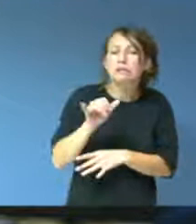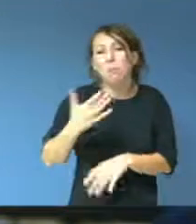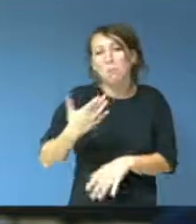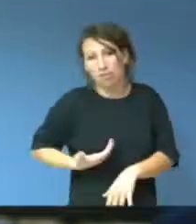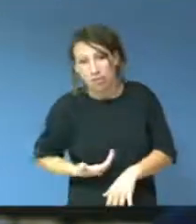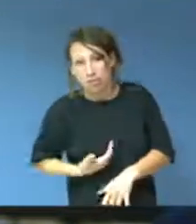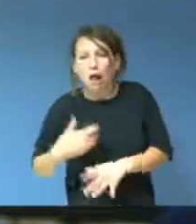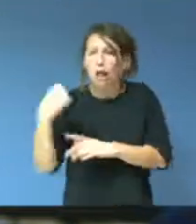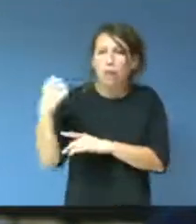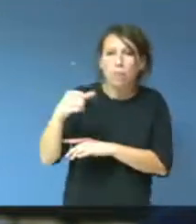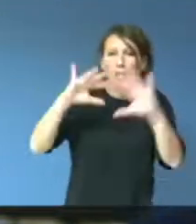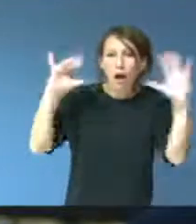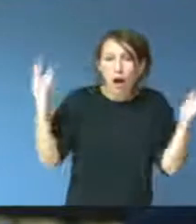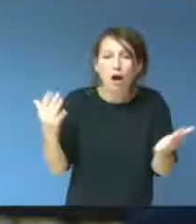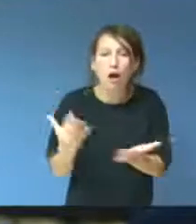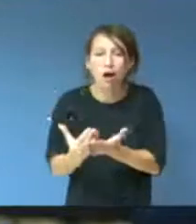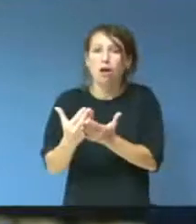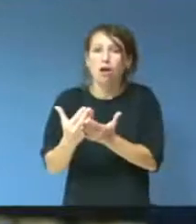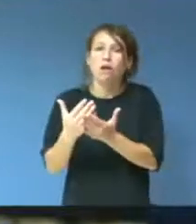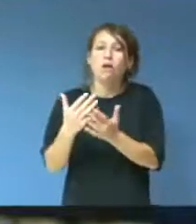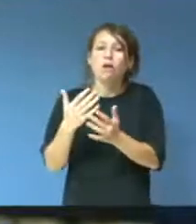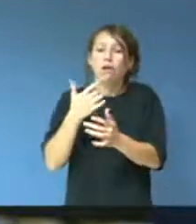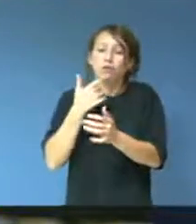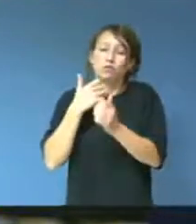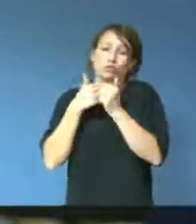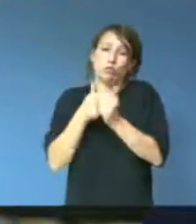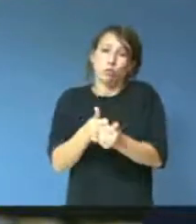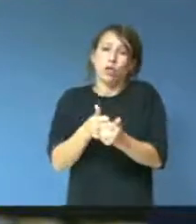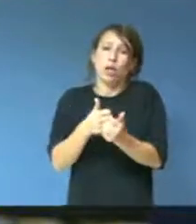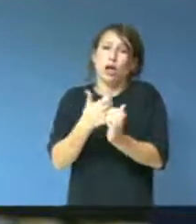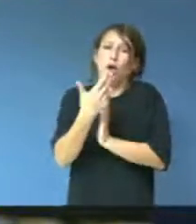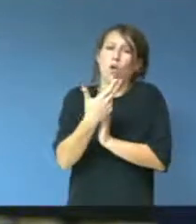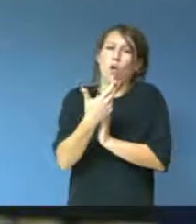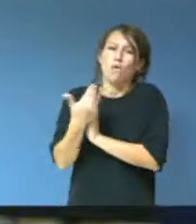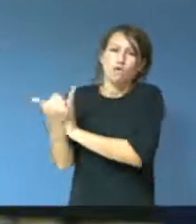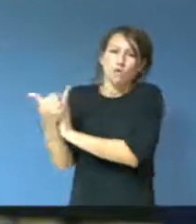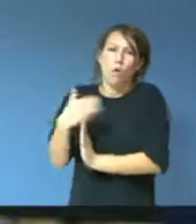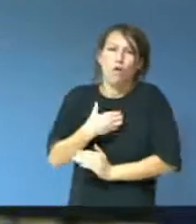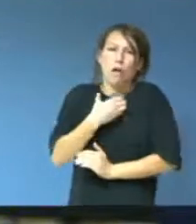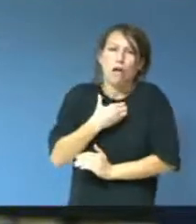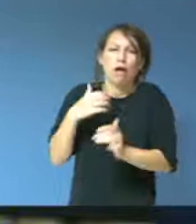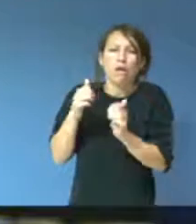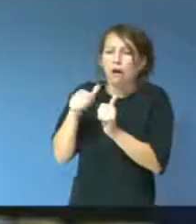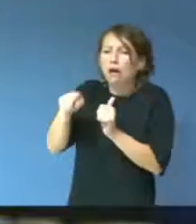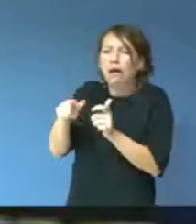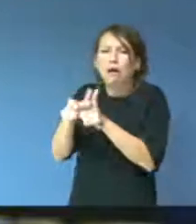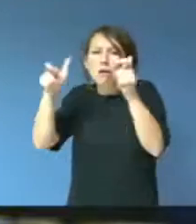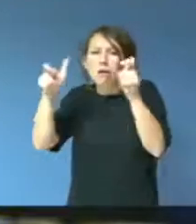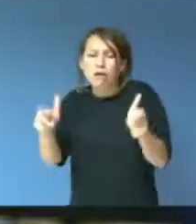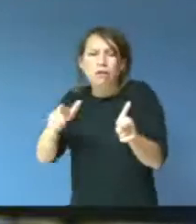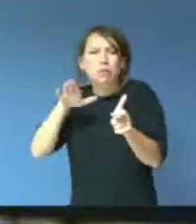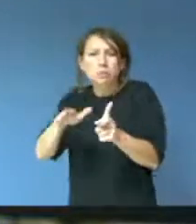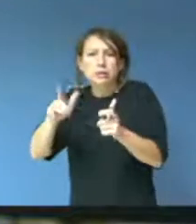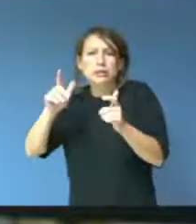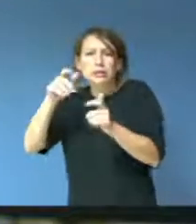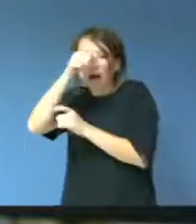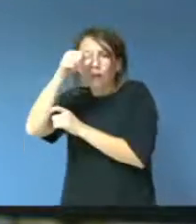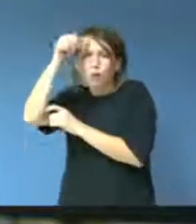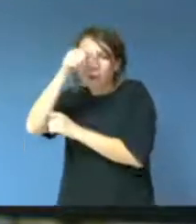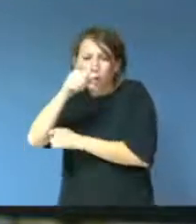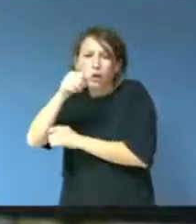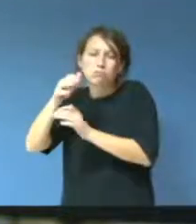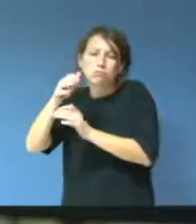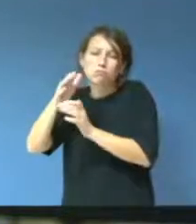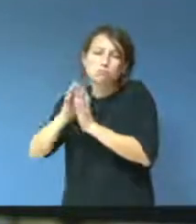pourra être revue dans le cadre de la convention cadre avec la direction interdiocésaine de l'enseignement catholique des diocèses